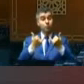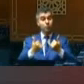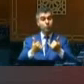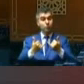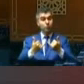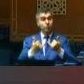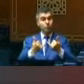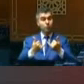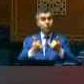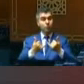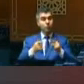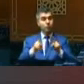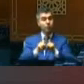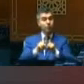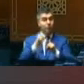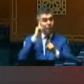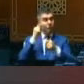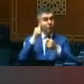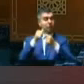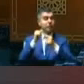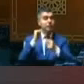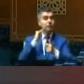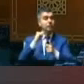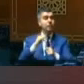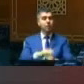وهذه للتاريخ باش نبقاو عاقلين عليها،